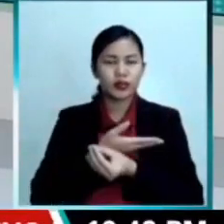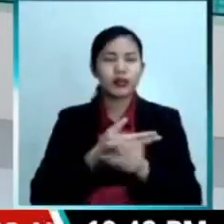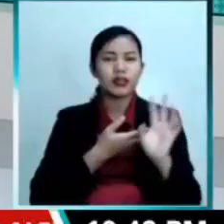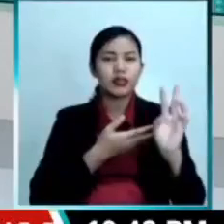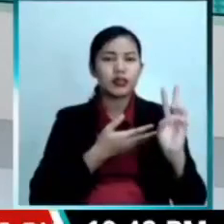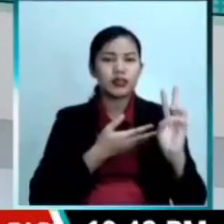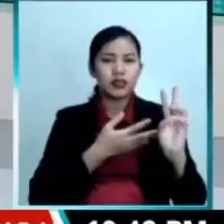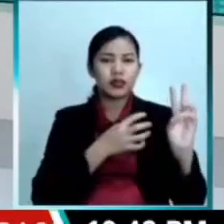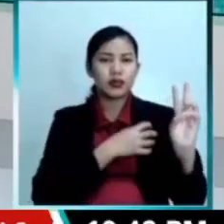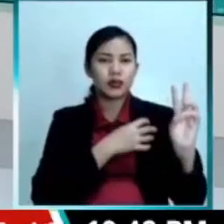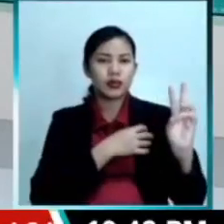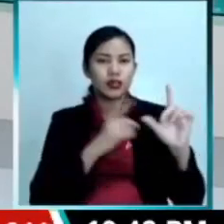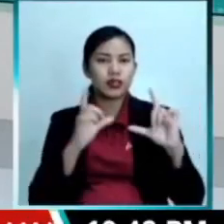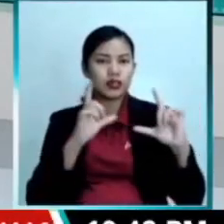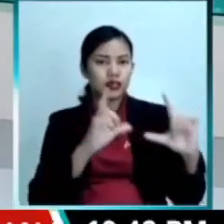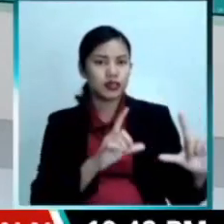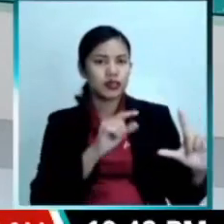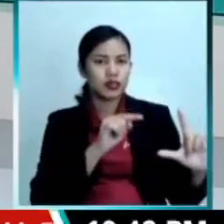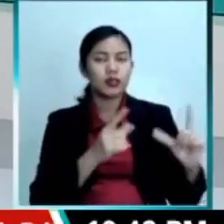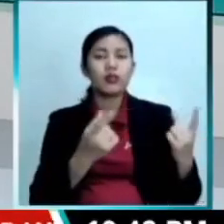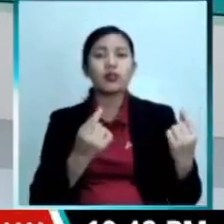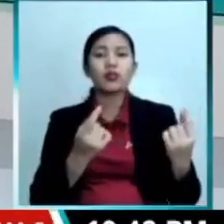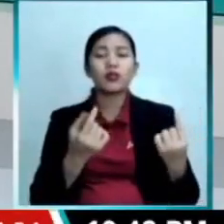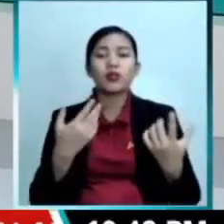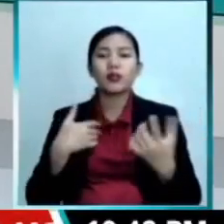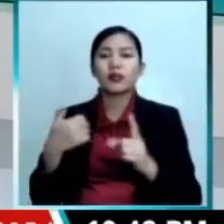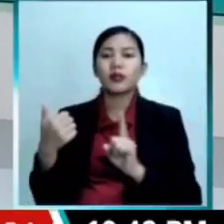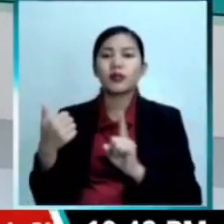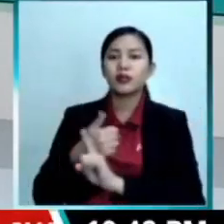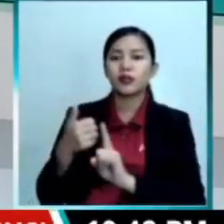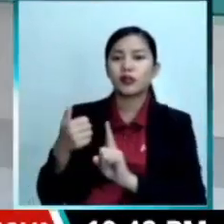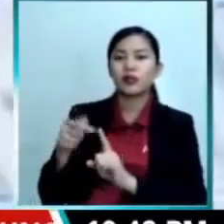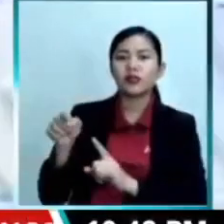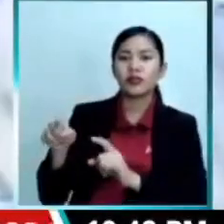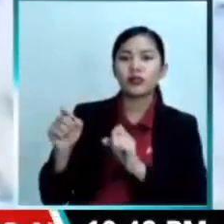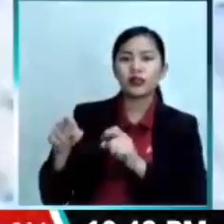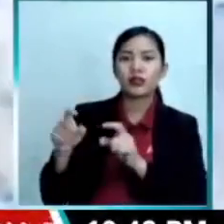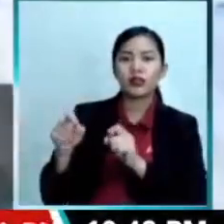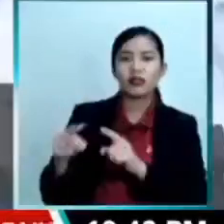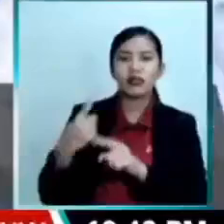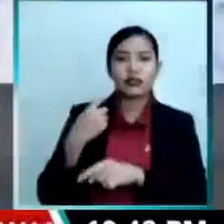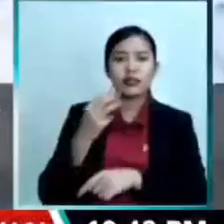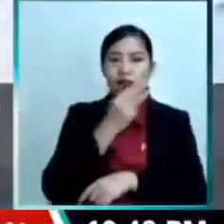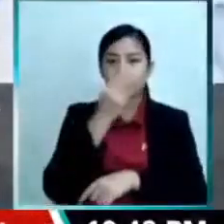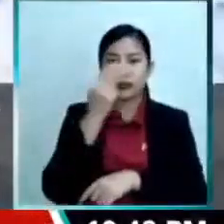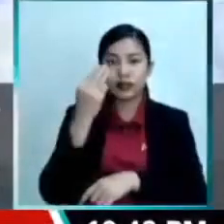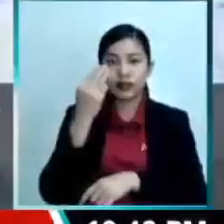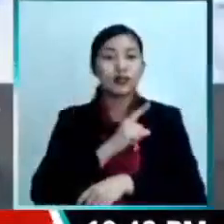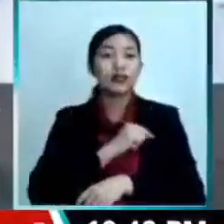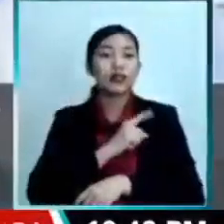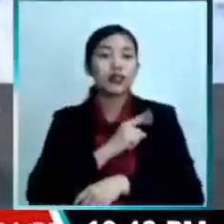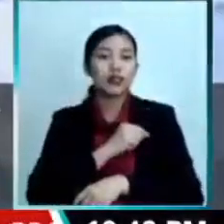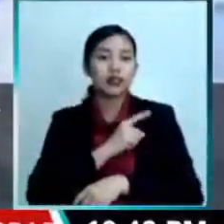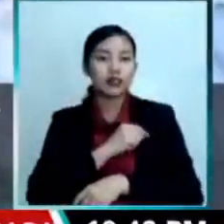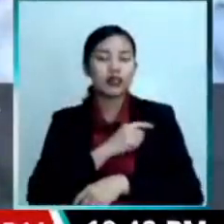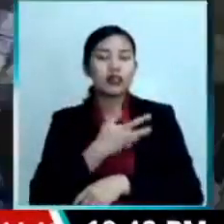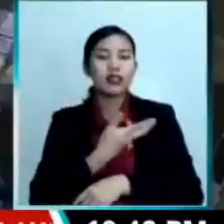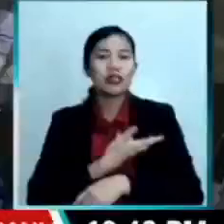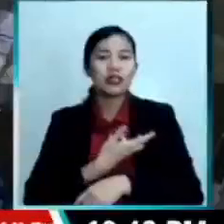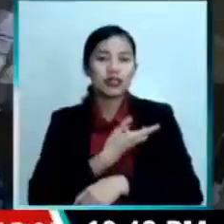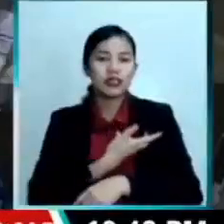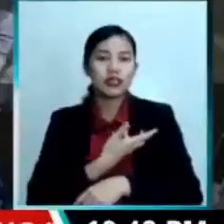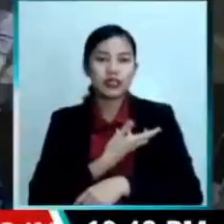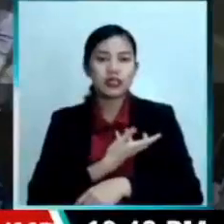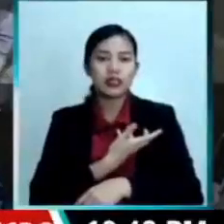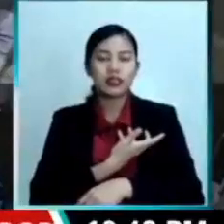inaakusahang nanakit at nangikil sa isang vendor noong Marso. Guilty raw sa grave misconduct and conduct unbecoming